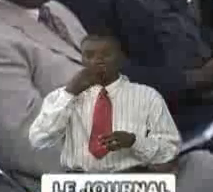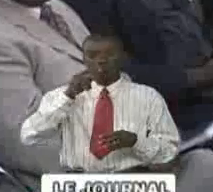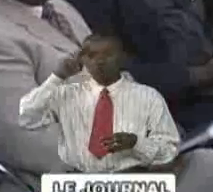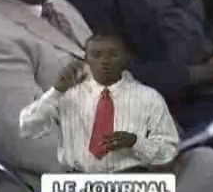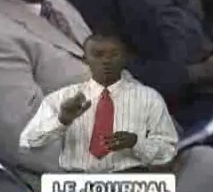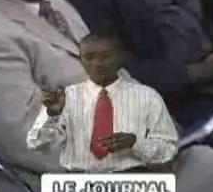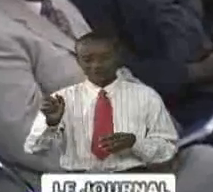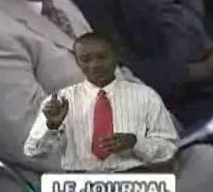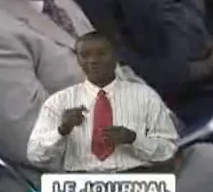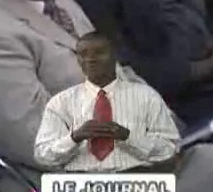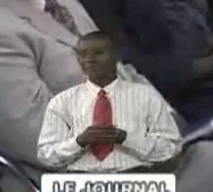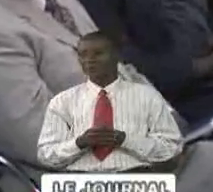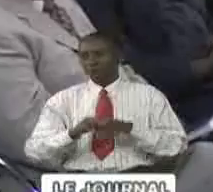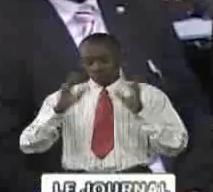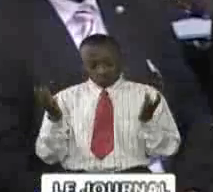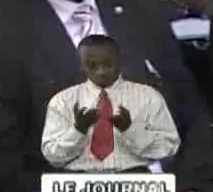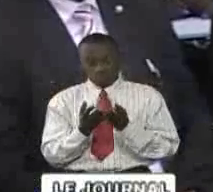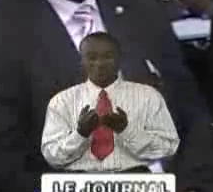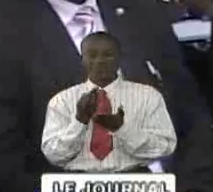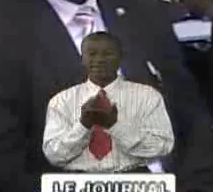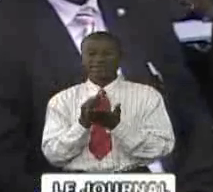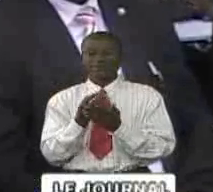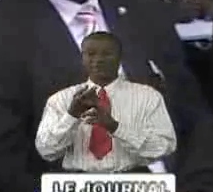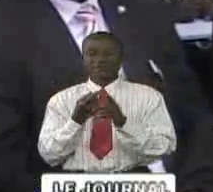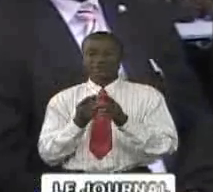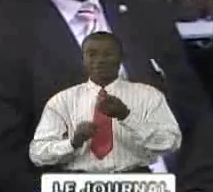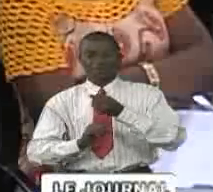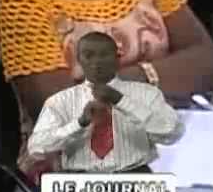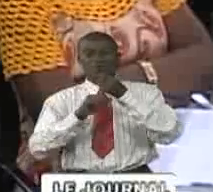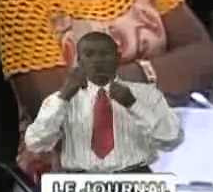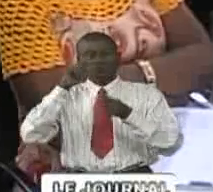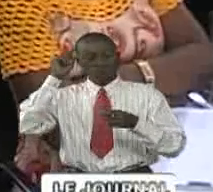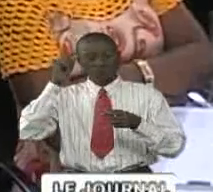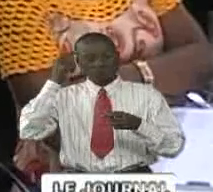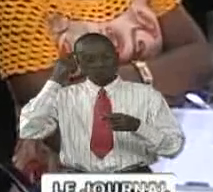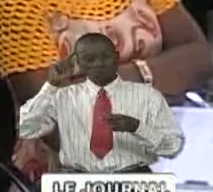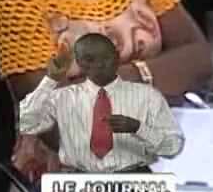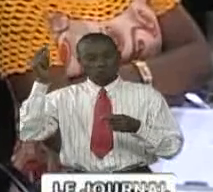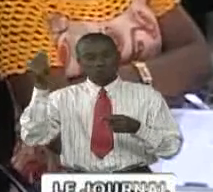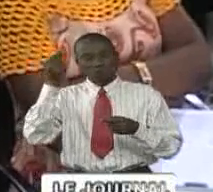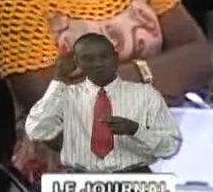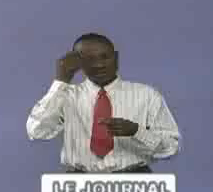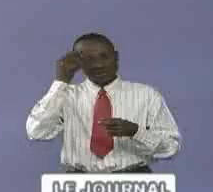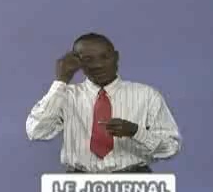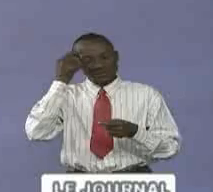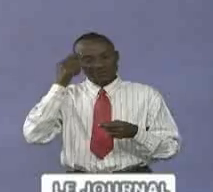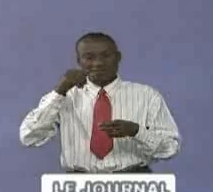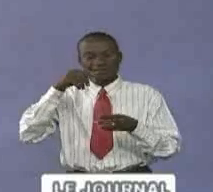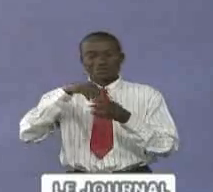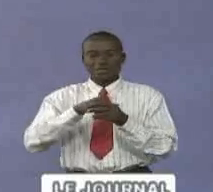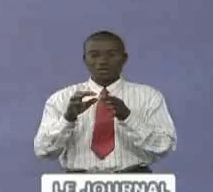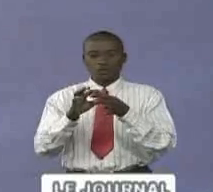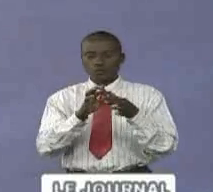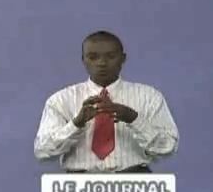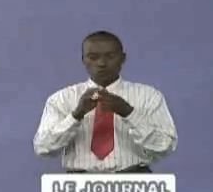août 2012 sur financement du programme d'appui à la gouvernance de l'Union européenne. À travers cette conférence de presse,